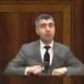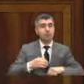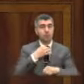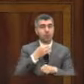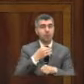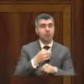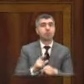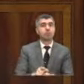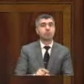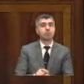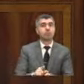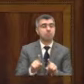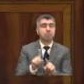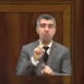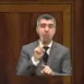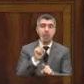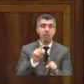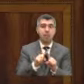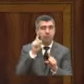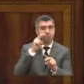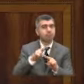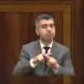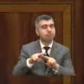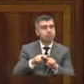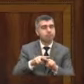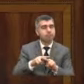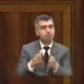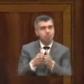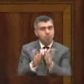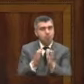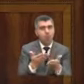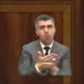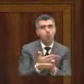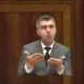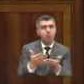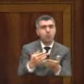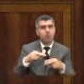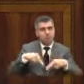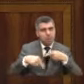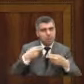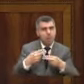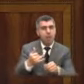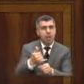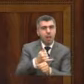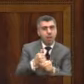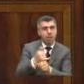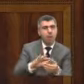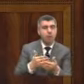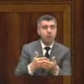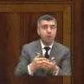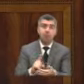كنتمنى اننا نكونوا في واحد الحاله مرتاحه ونفتحوا جميع المطاعم والمقاهي وكذا.